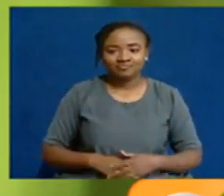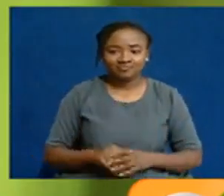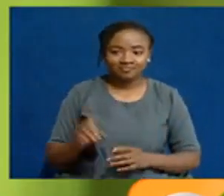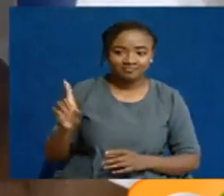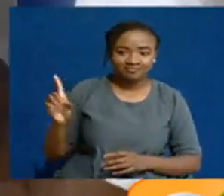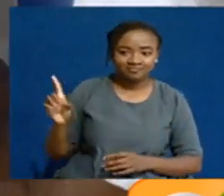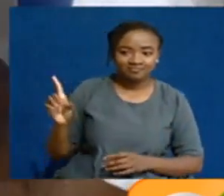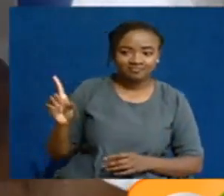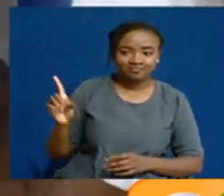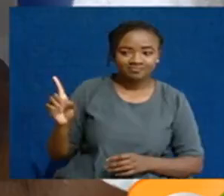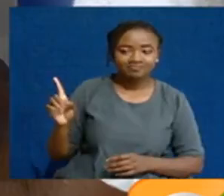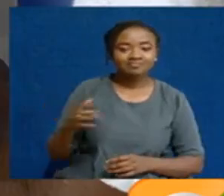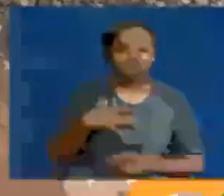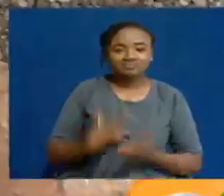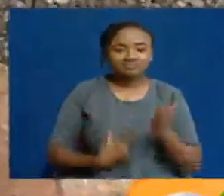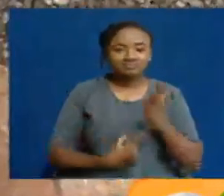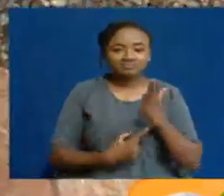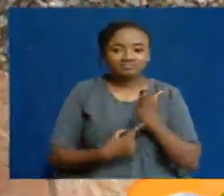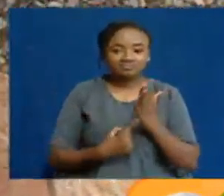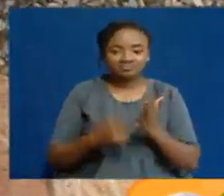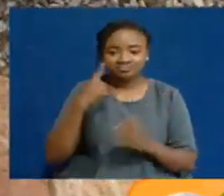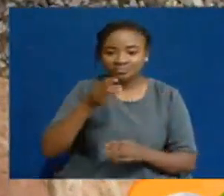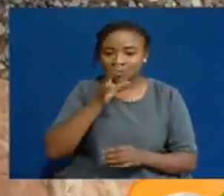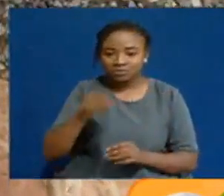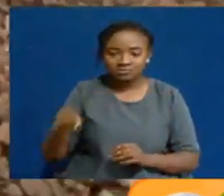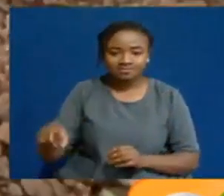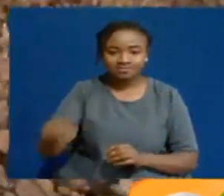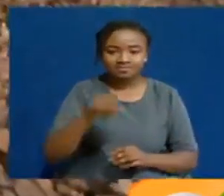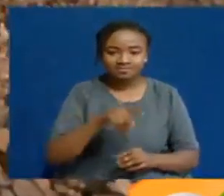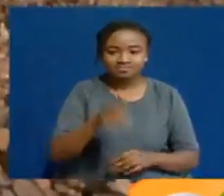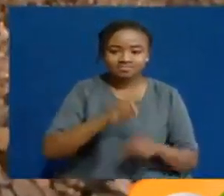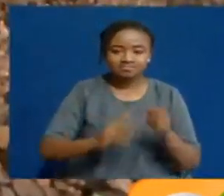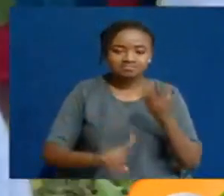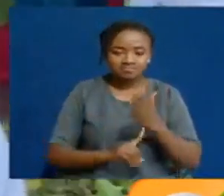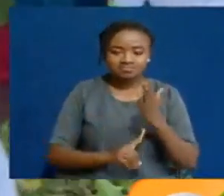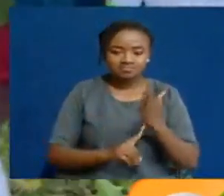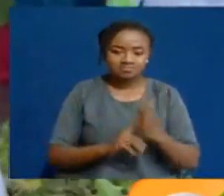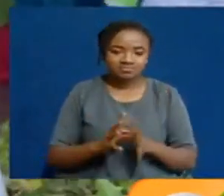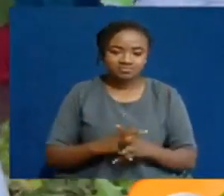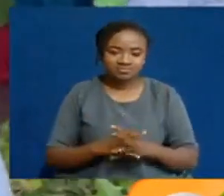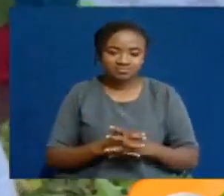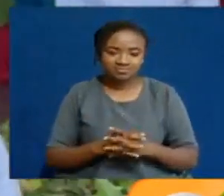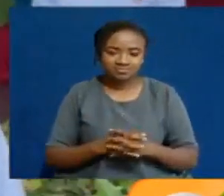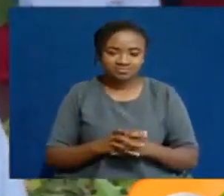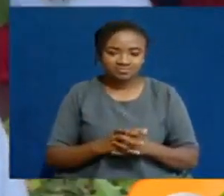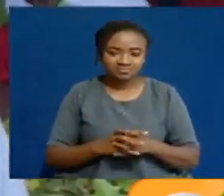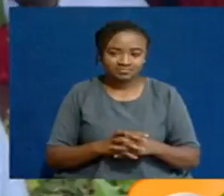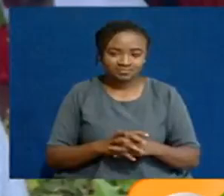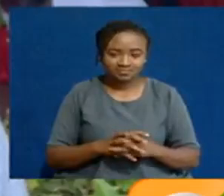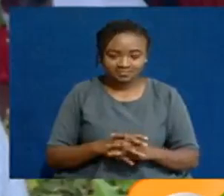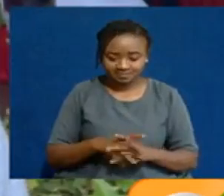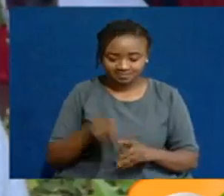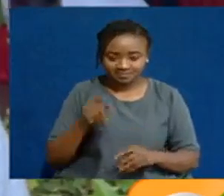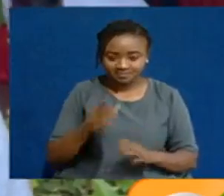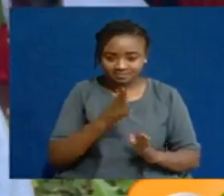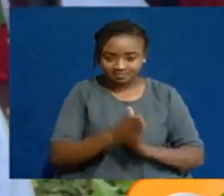hiki kilikuwa na teknolojia bora ya unyunyiziaji maji kwa njia ya kisasa. Irrigation ni ile mpangilio